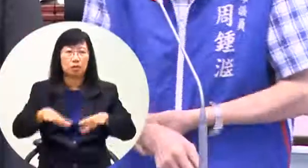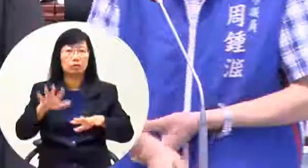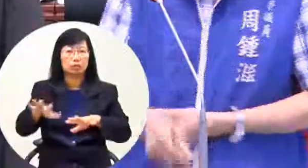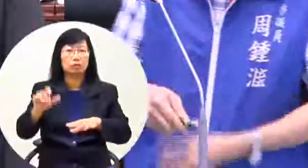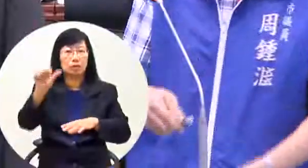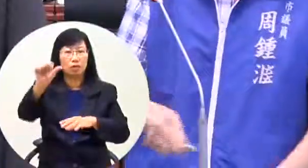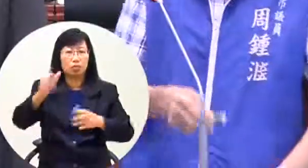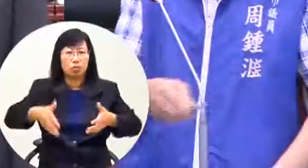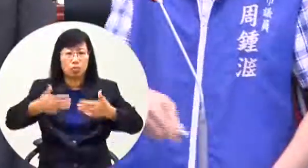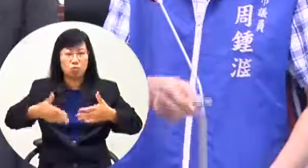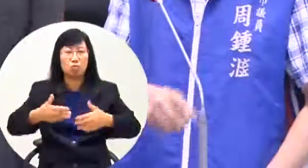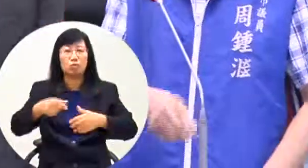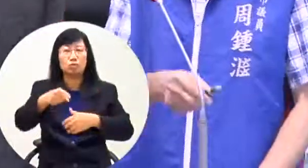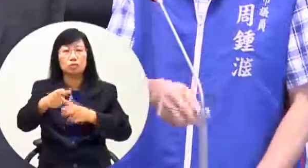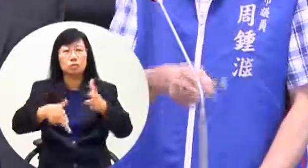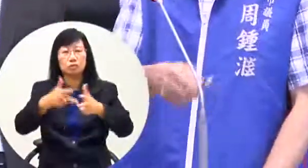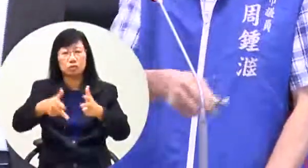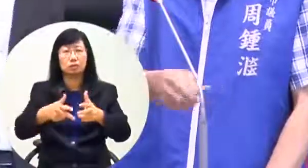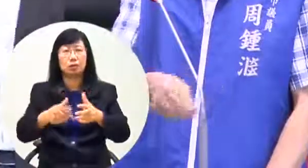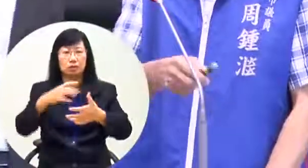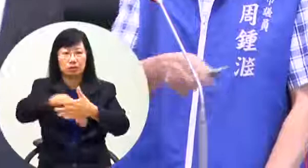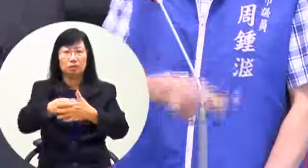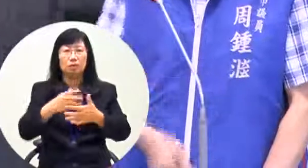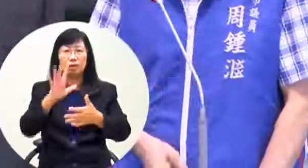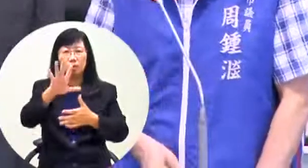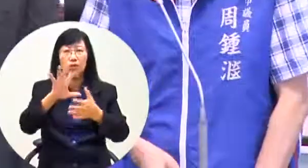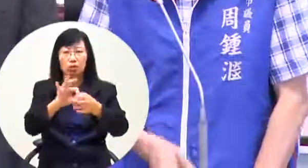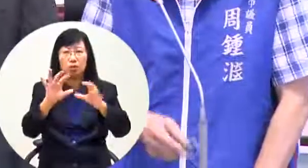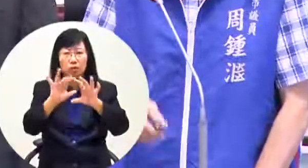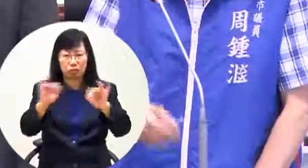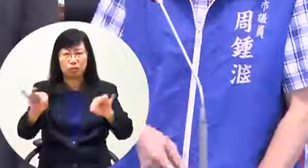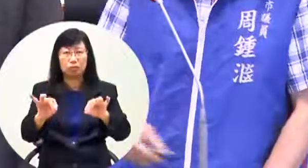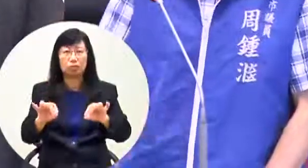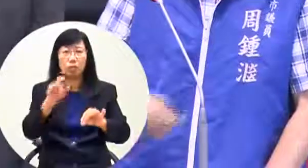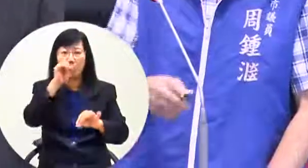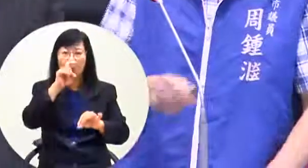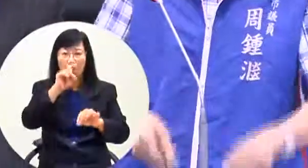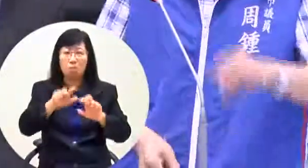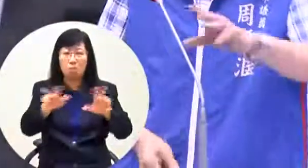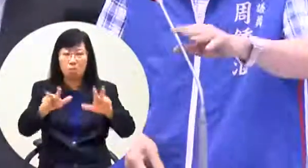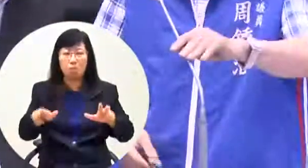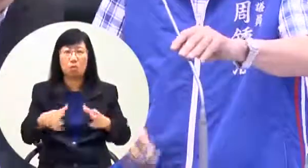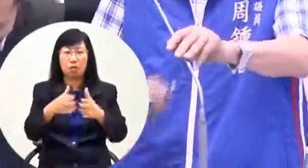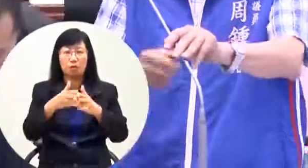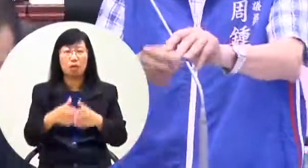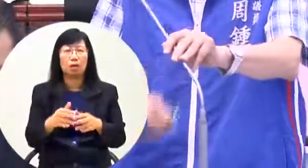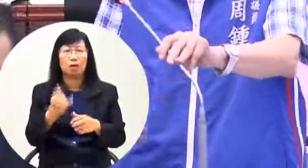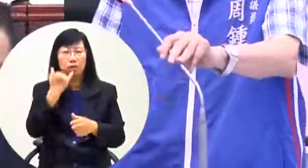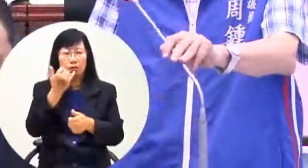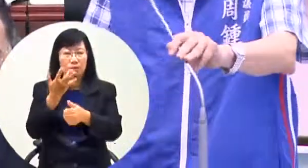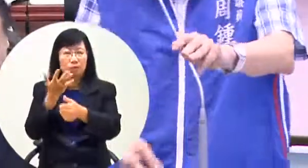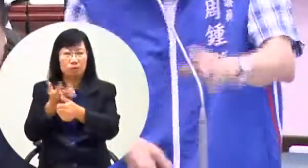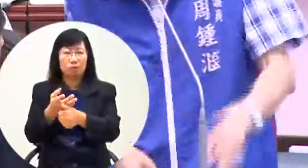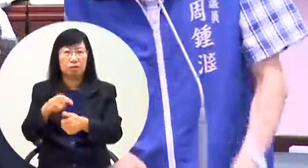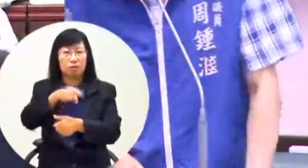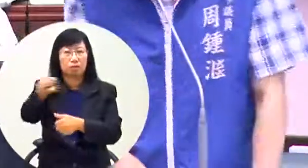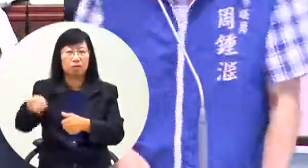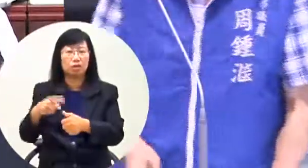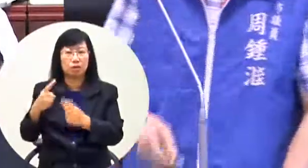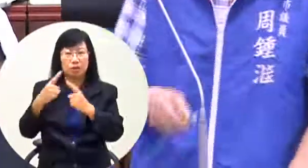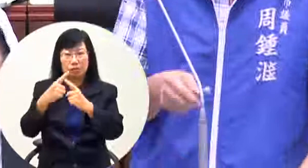要去处理啊。 没错，就是请中油跟经济部自行处理就好了哈。他们那么多的人力物力哈，各方